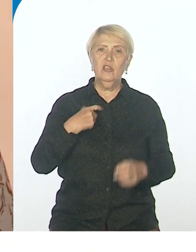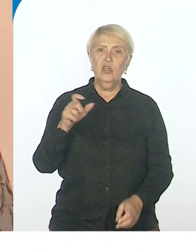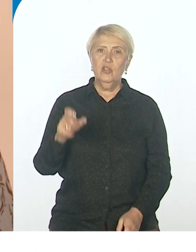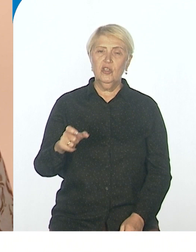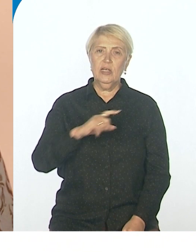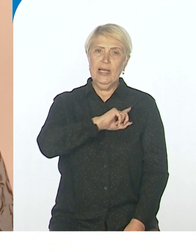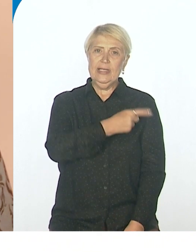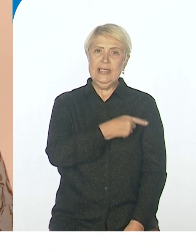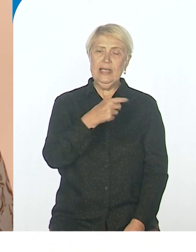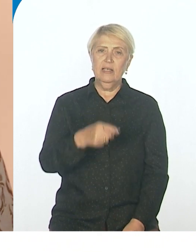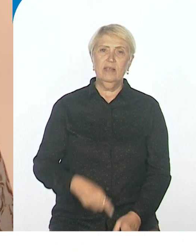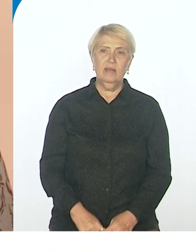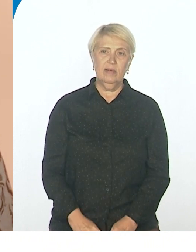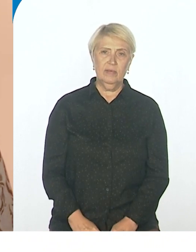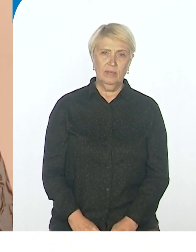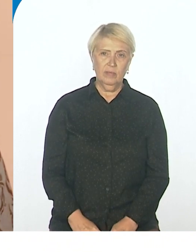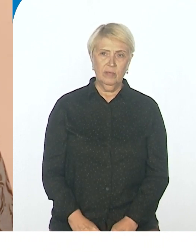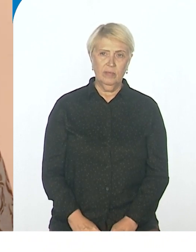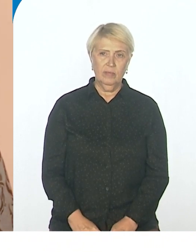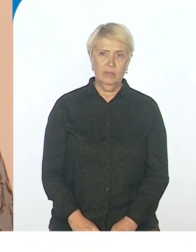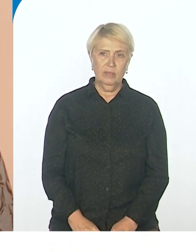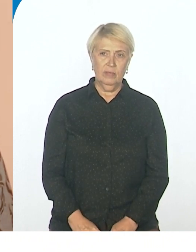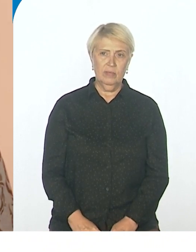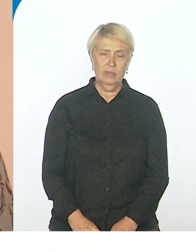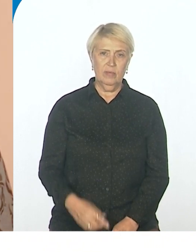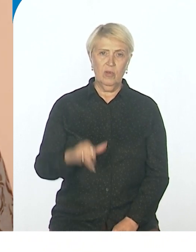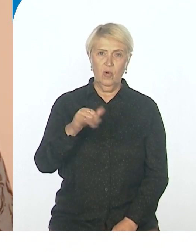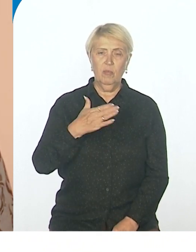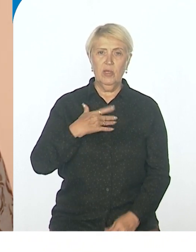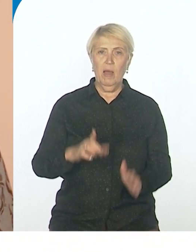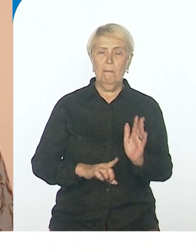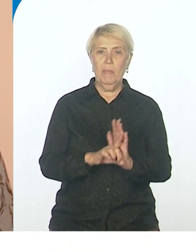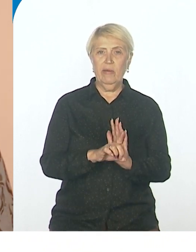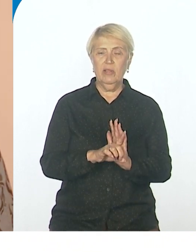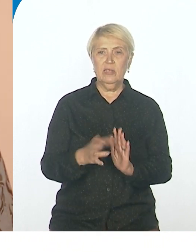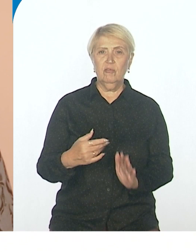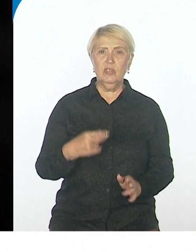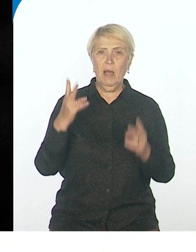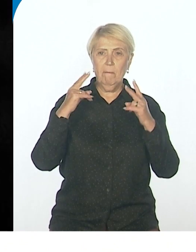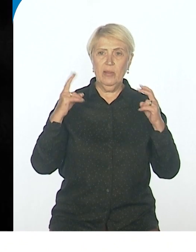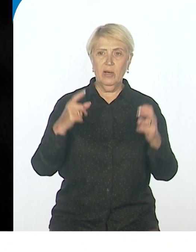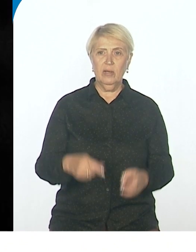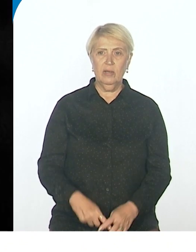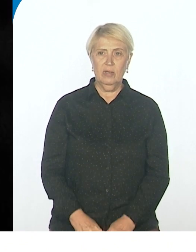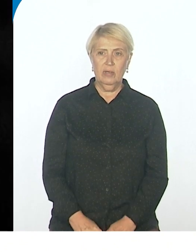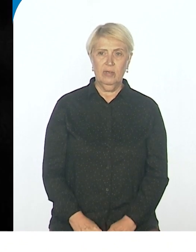именем Иустином, а из меня появился в конечном итоге монах с именем Киприан.